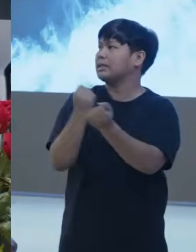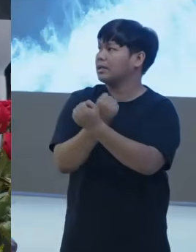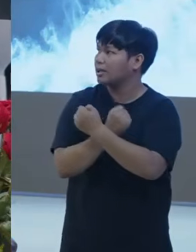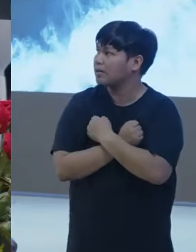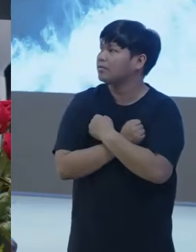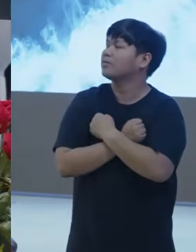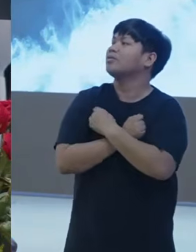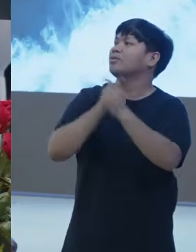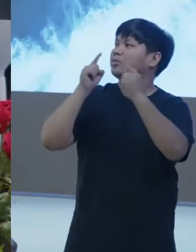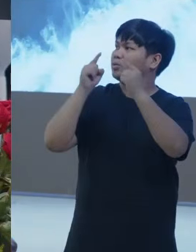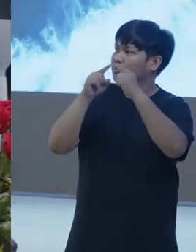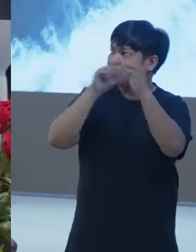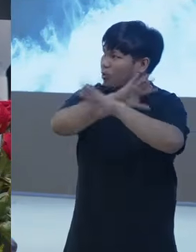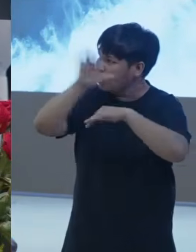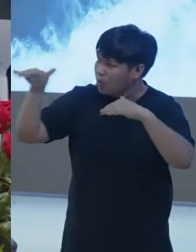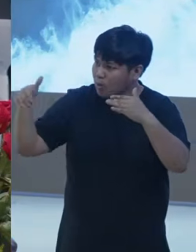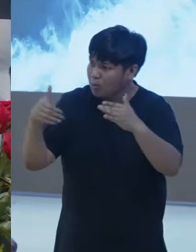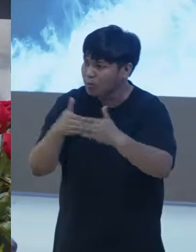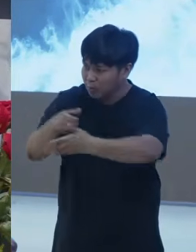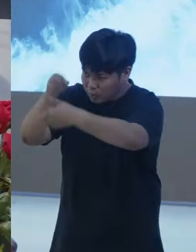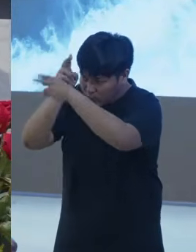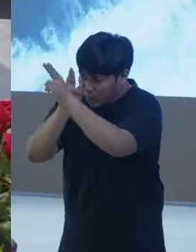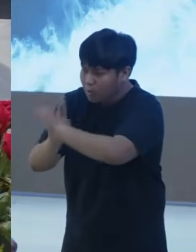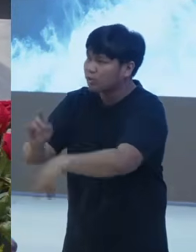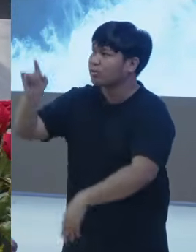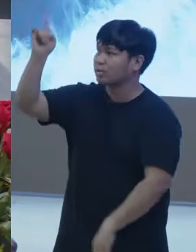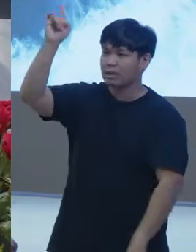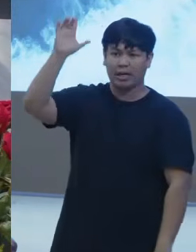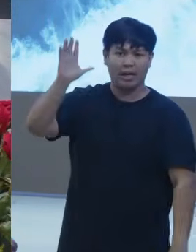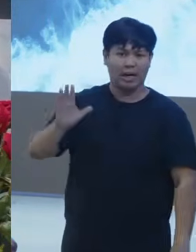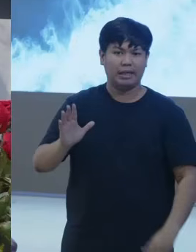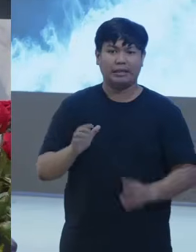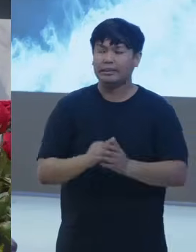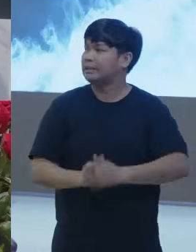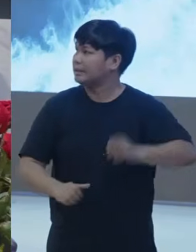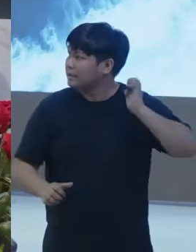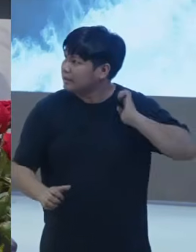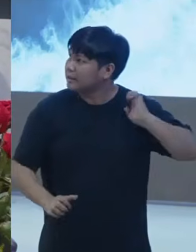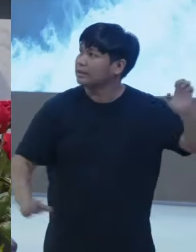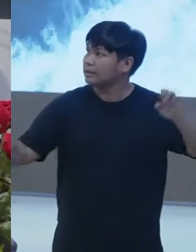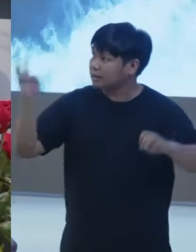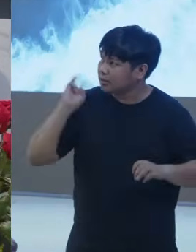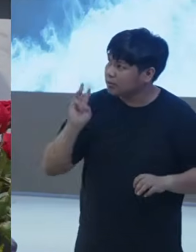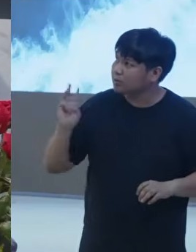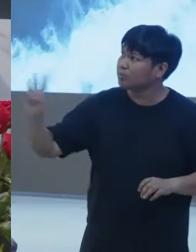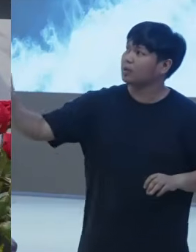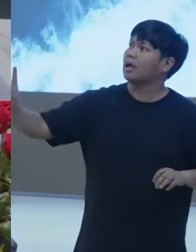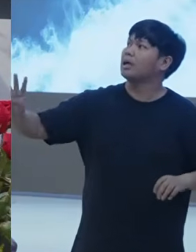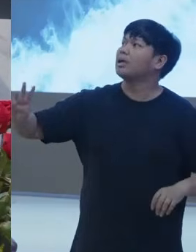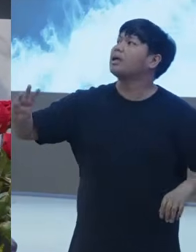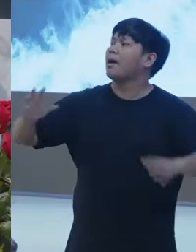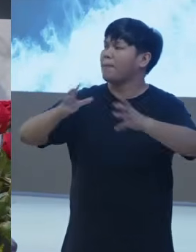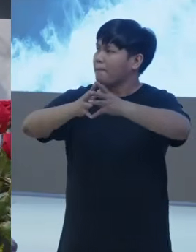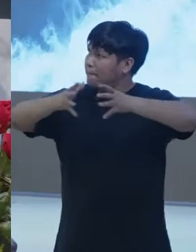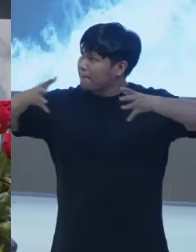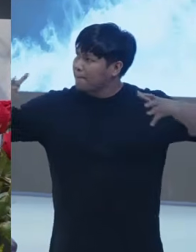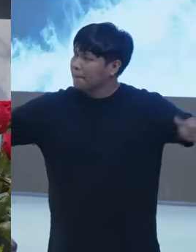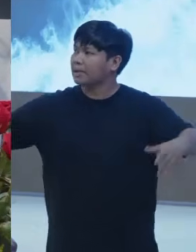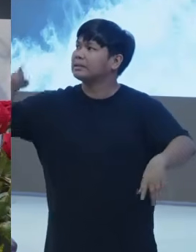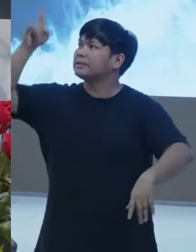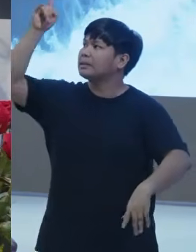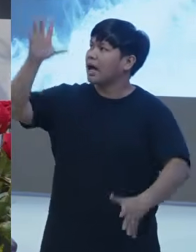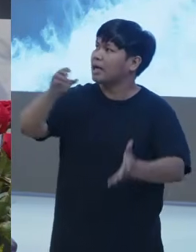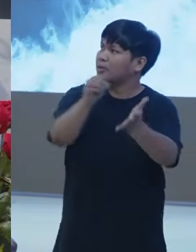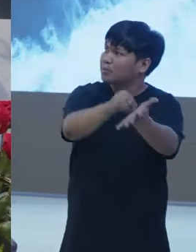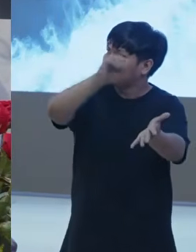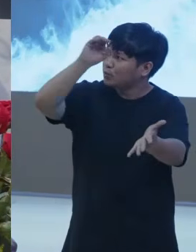towards those who fear Him. As far as the east is from the west, so far does He